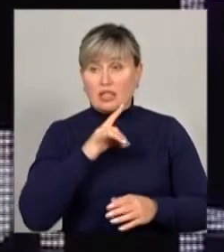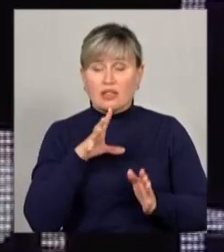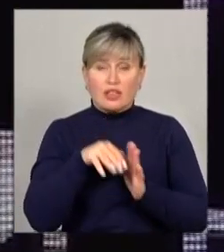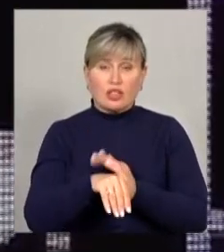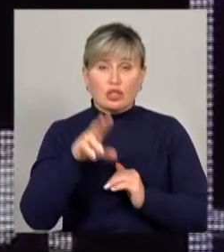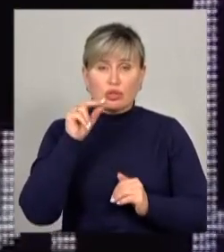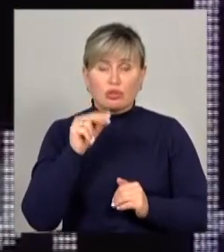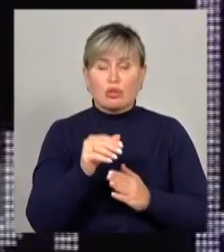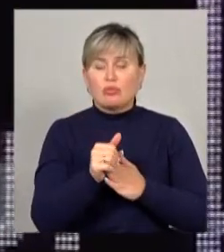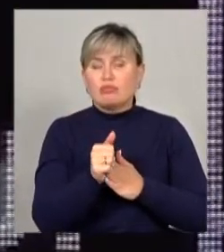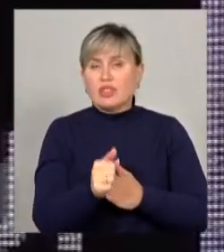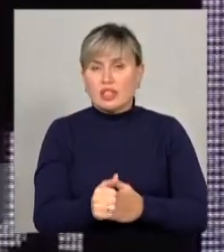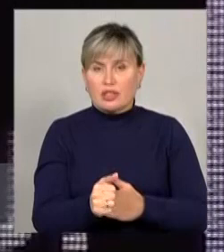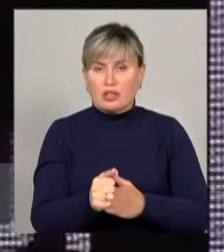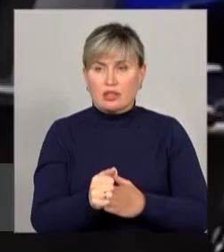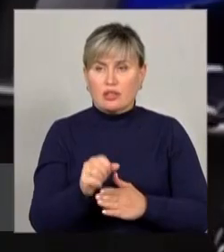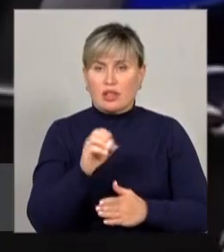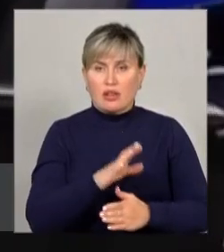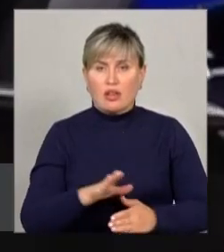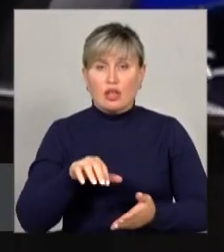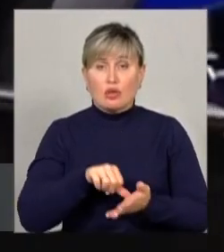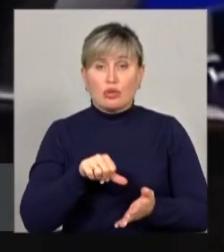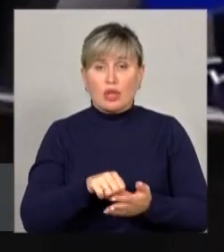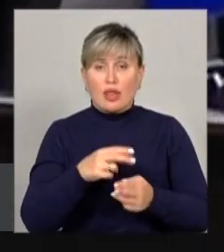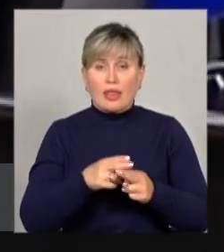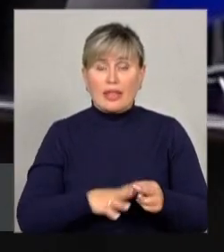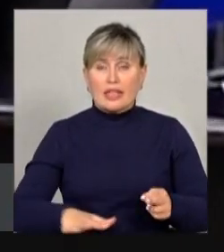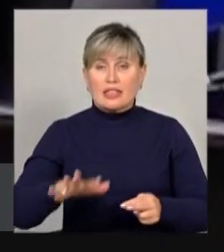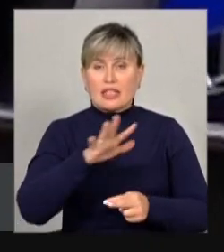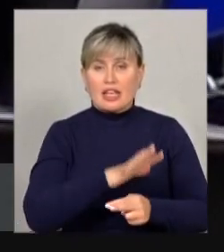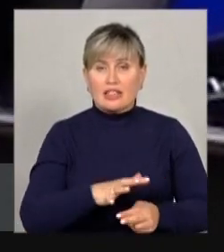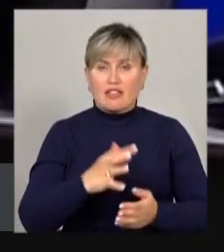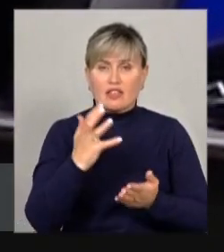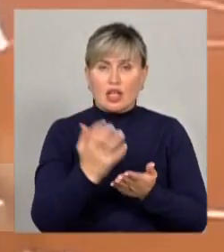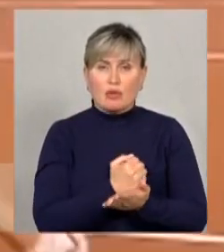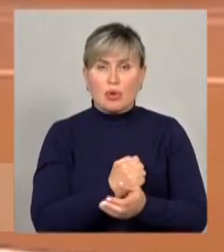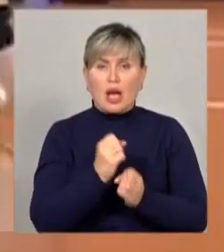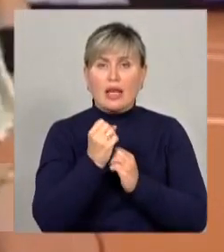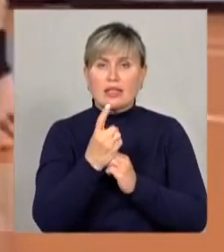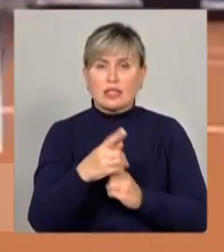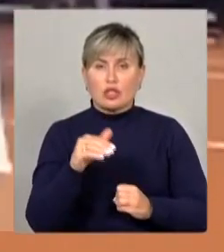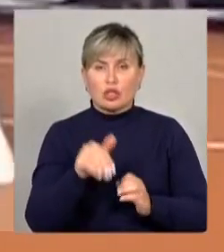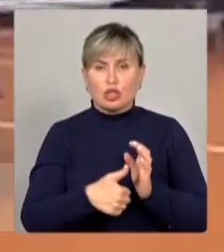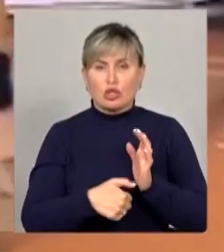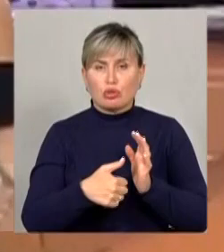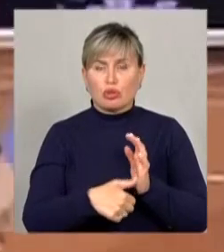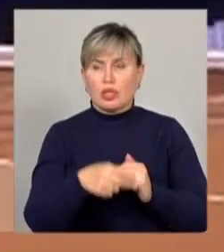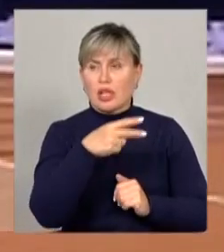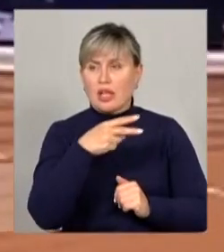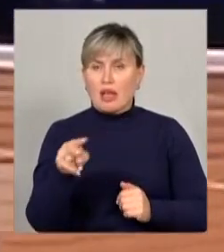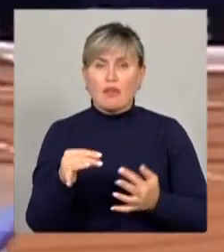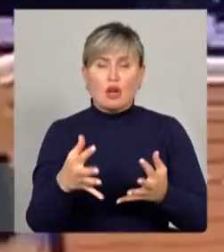число лидеров турнира. Таким образом, за участие на этой стадии турнира Рыбакина заработала 11 600 евро и